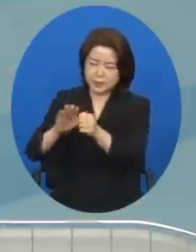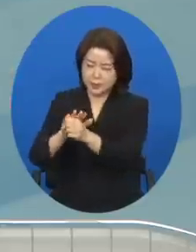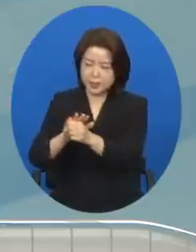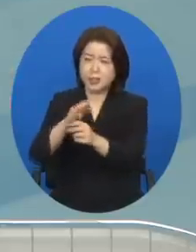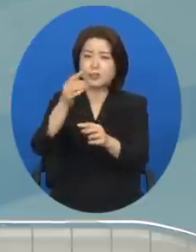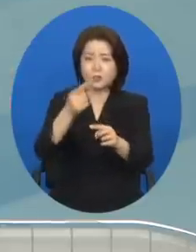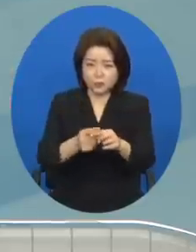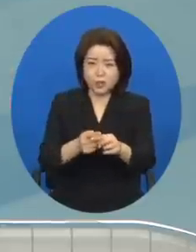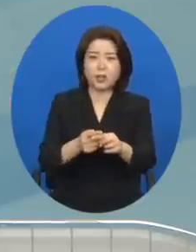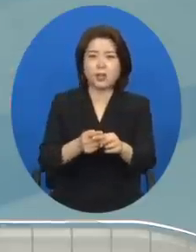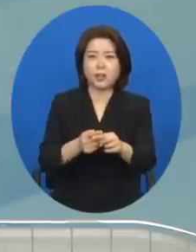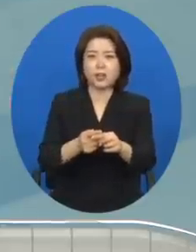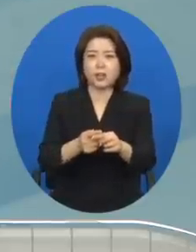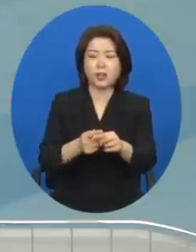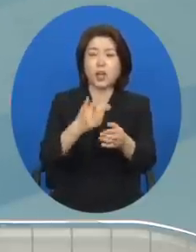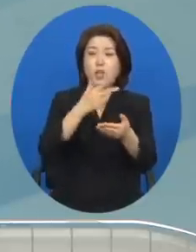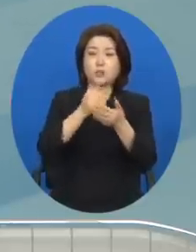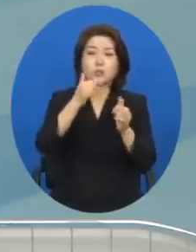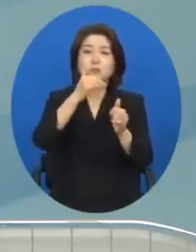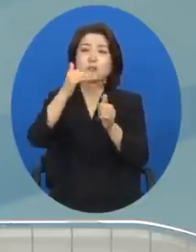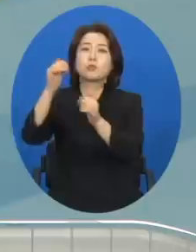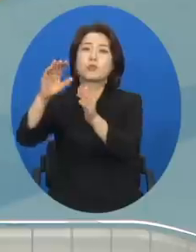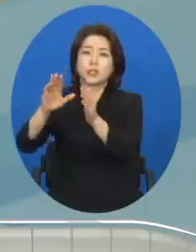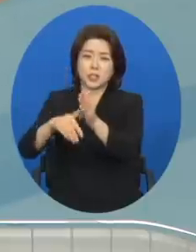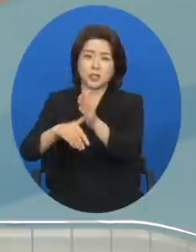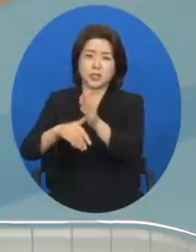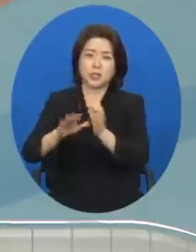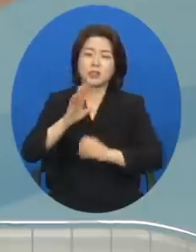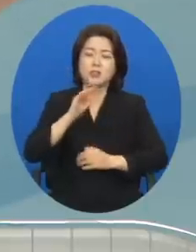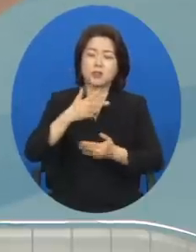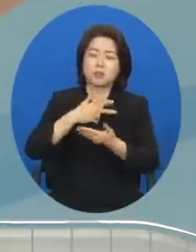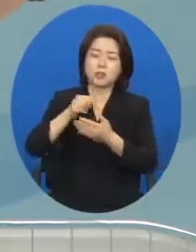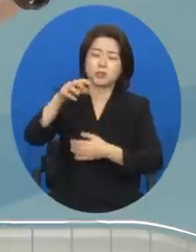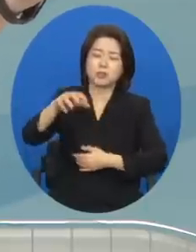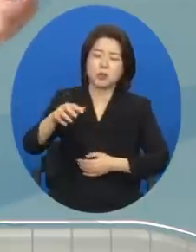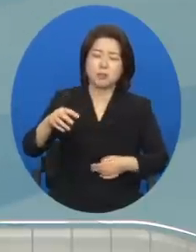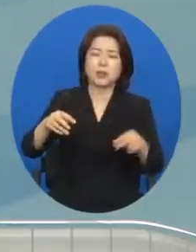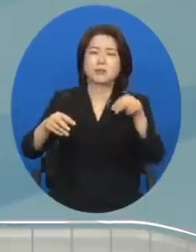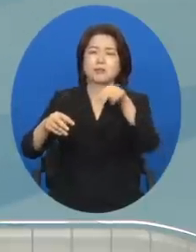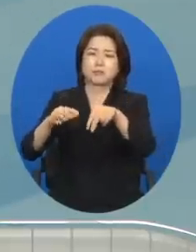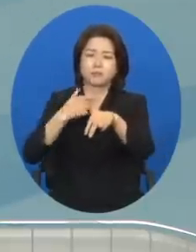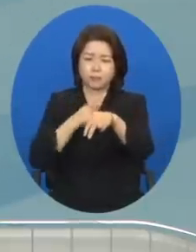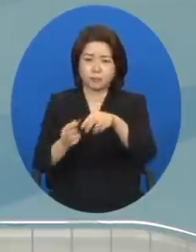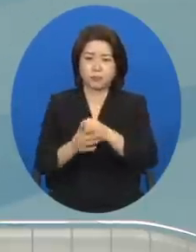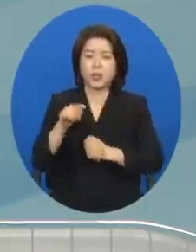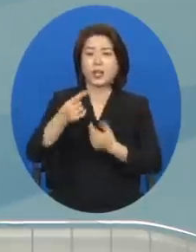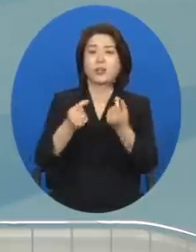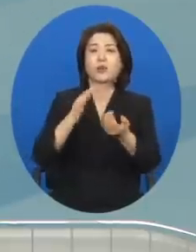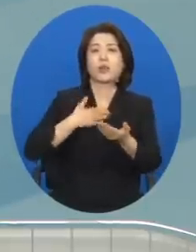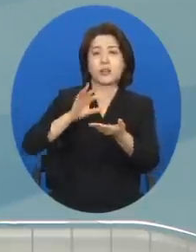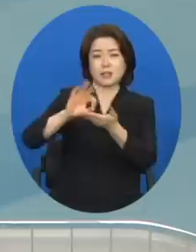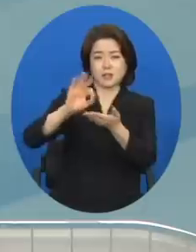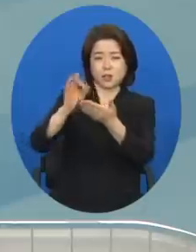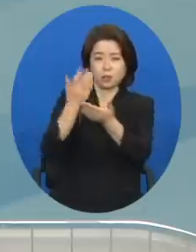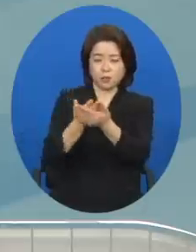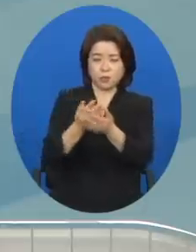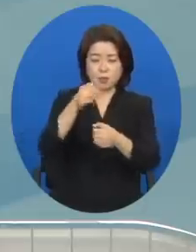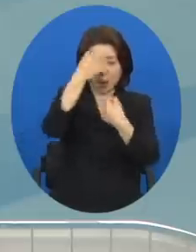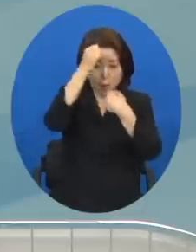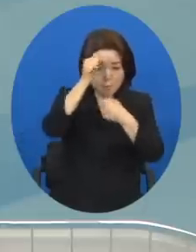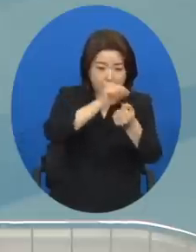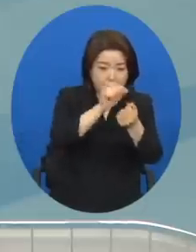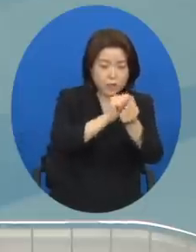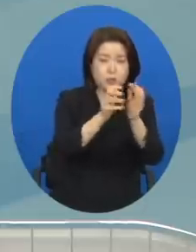사랑하다가 주님 오라 할 때 주님 앞에 가고 싶습니다. 그렇게 저를 써주세요. 발 씻어주는